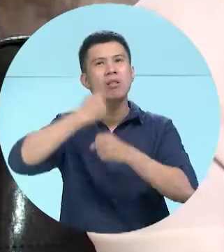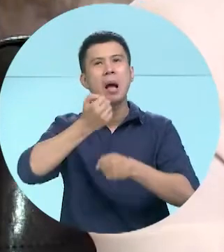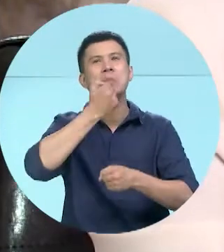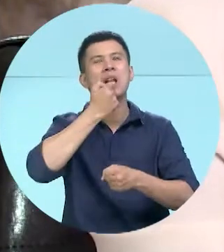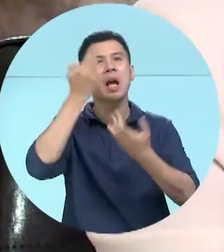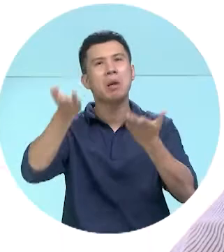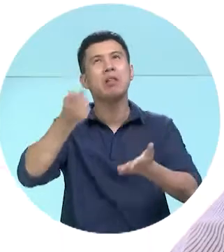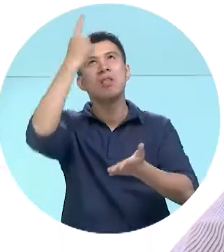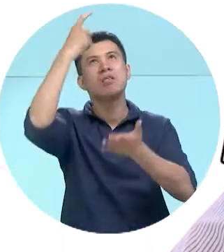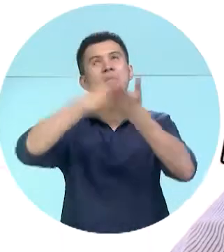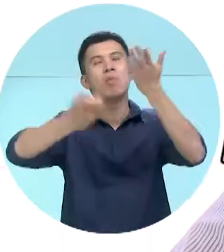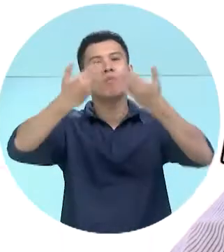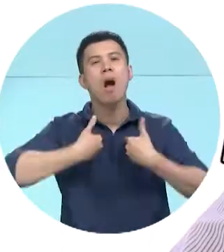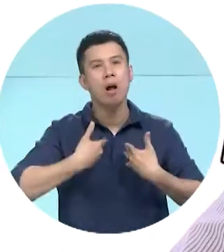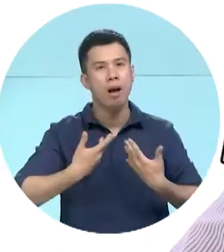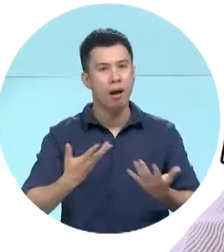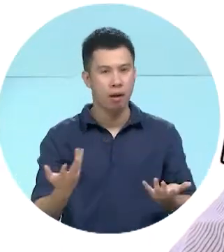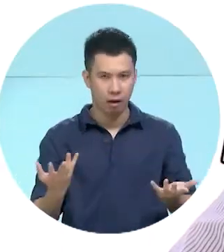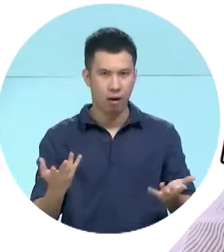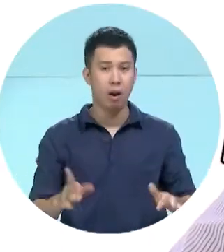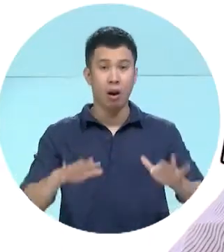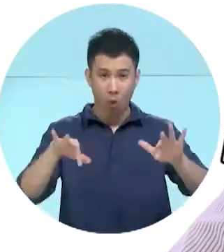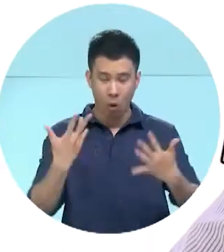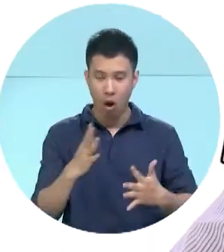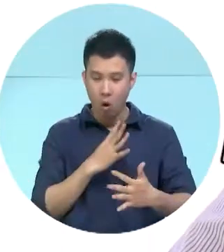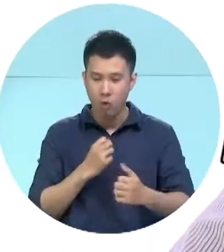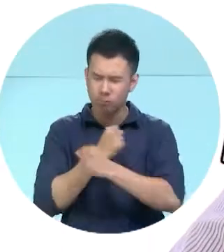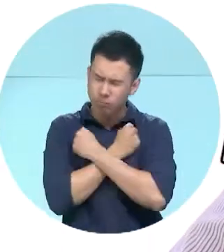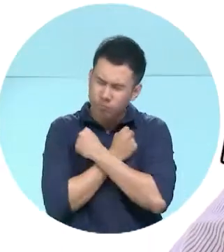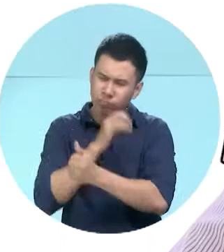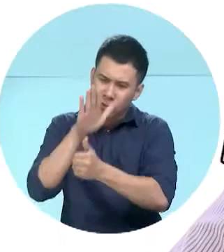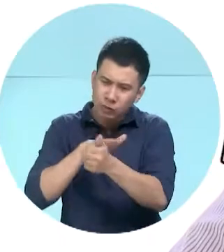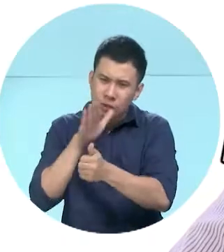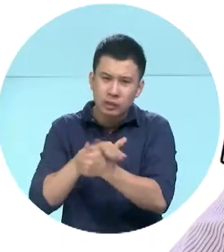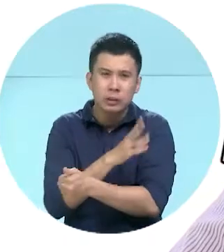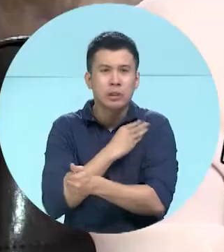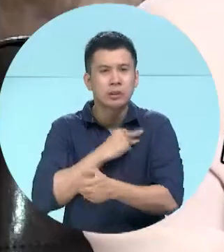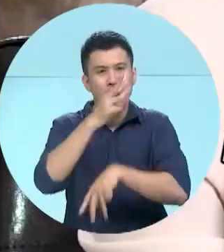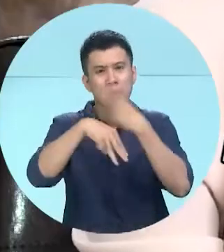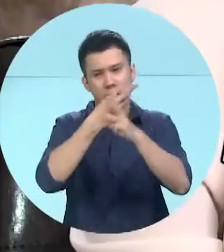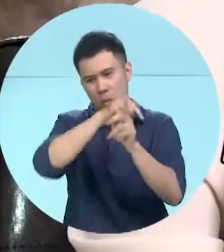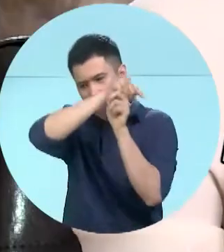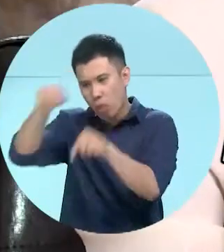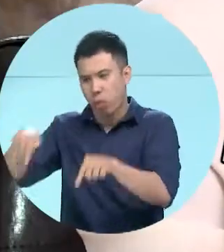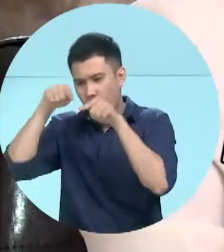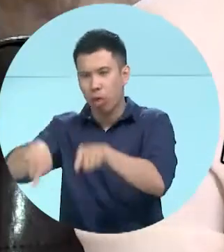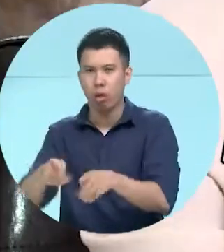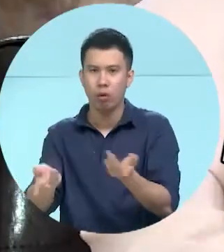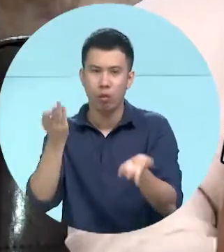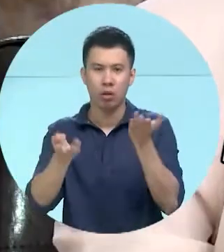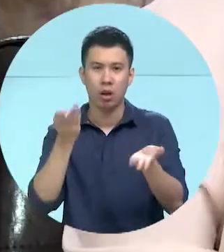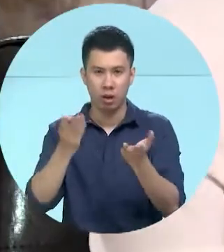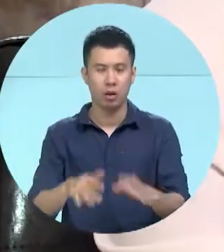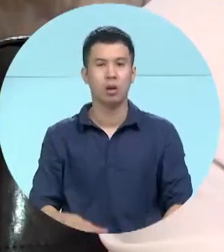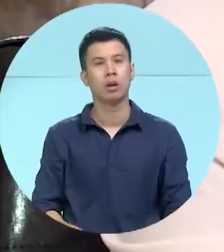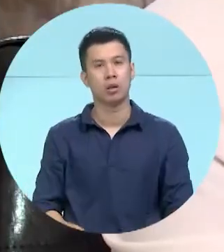to the family. The second case is that the parents love them too much and worry about the world